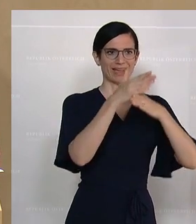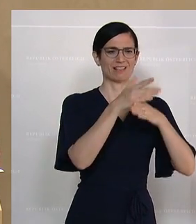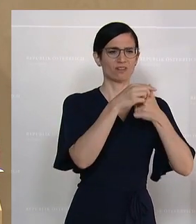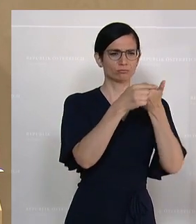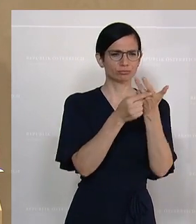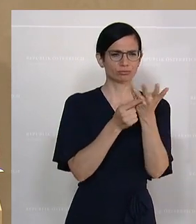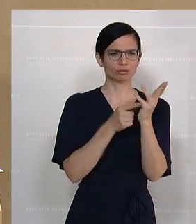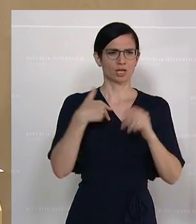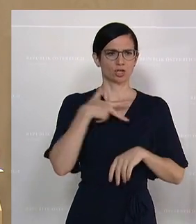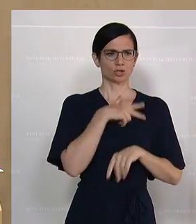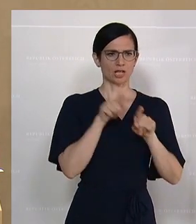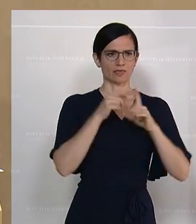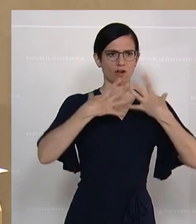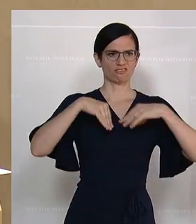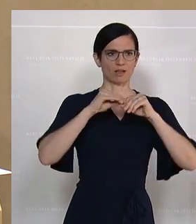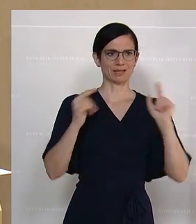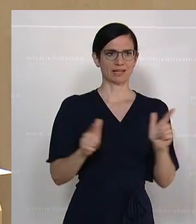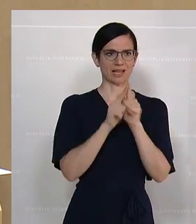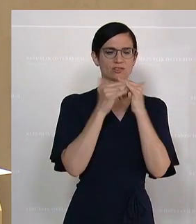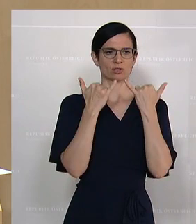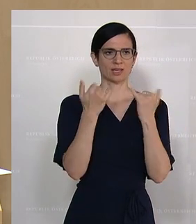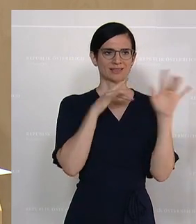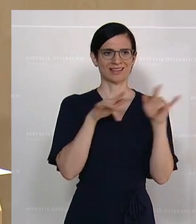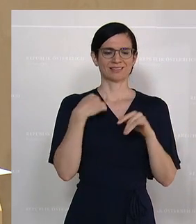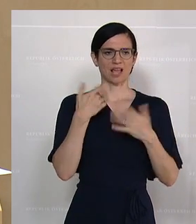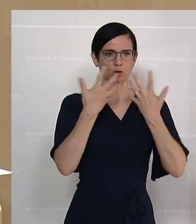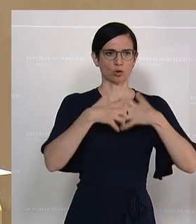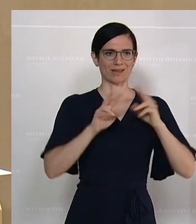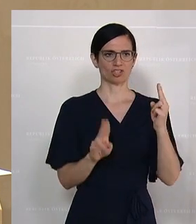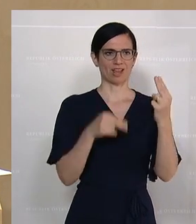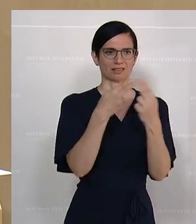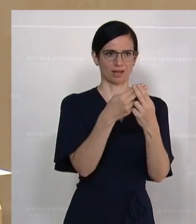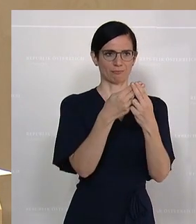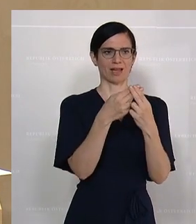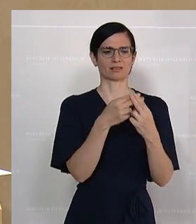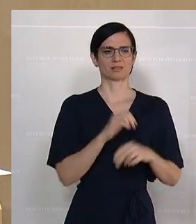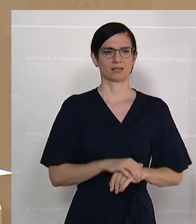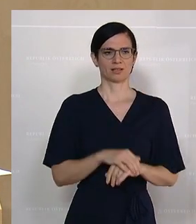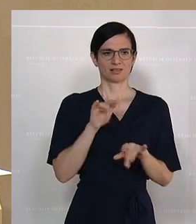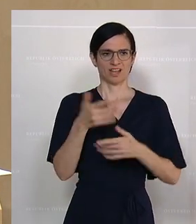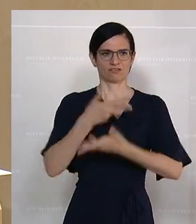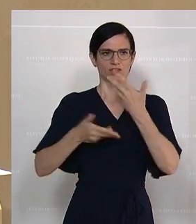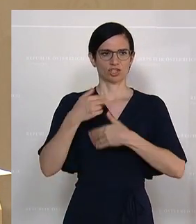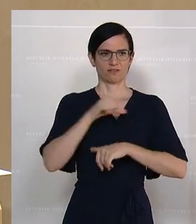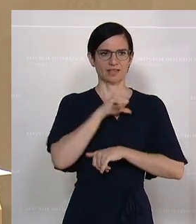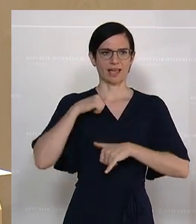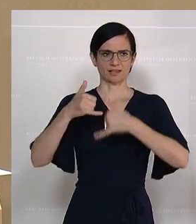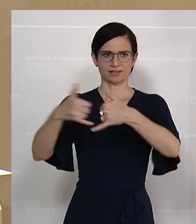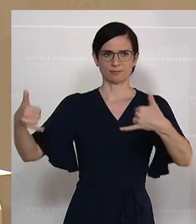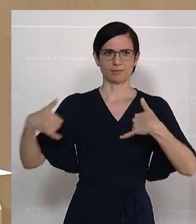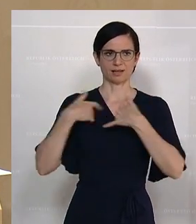sozial und familienleistungen die valorisiert werden und für die wirtschaft haben wir ein eigenes paket geschnürt nämlich